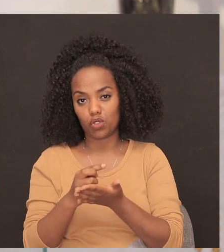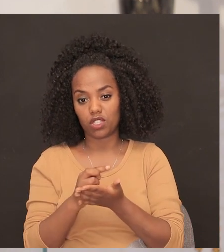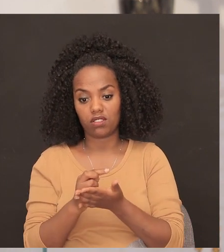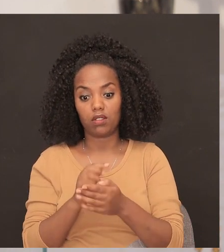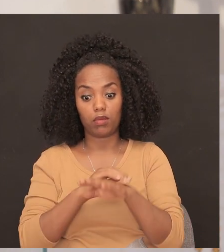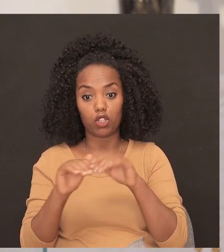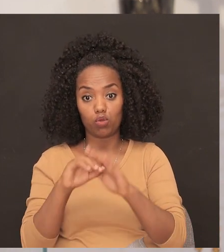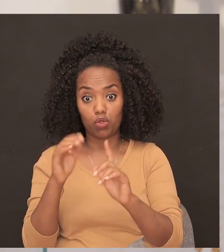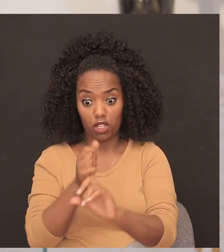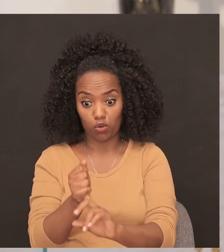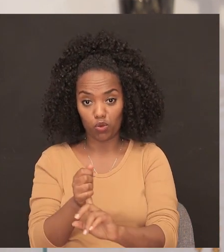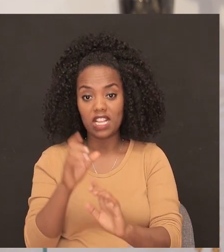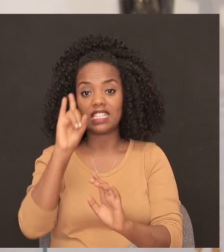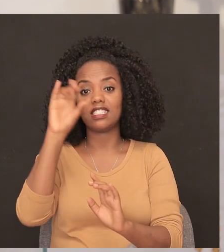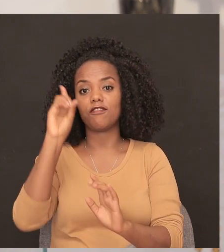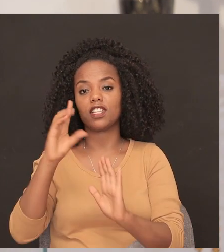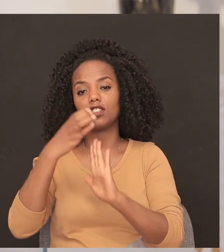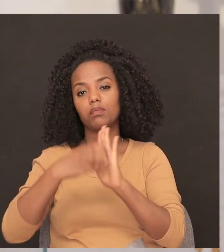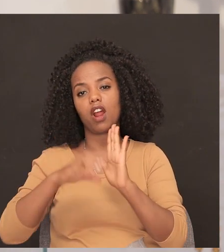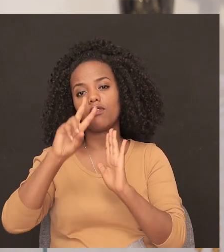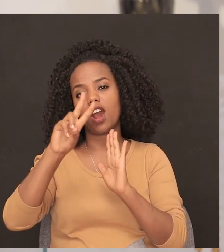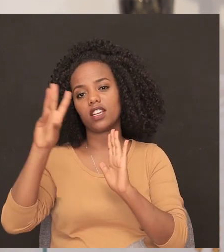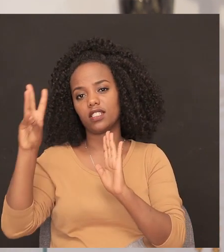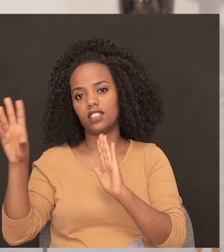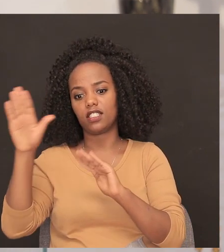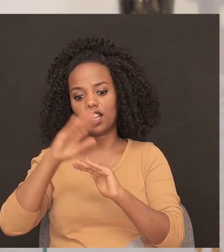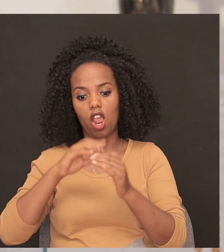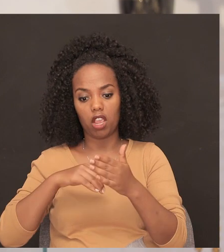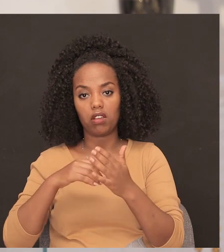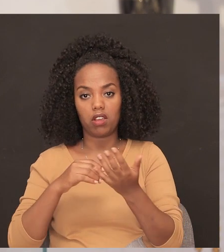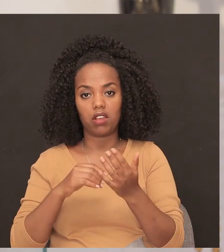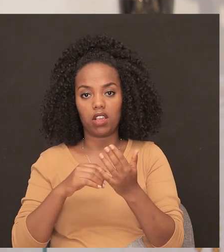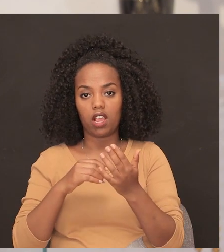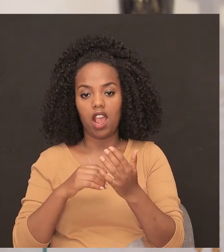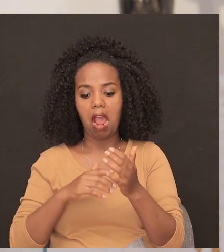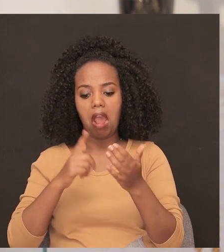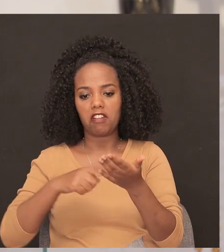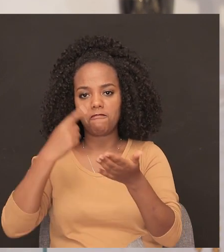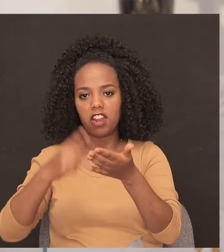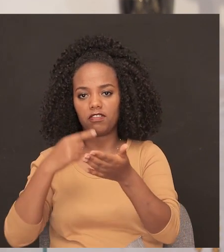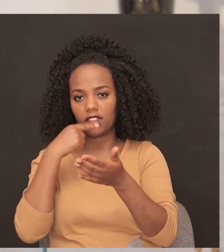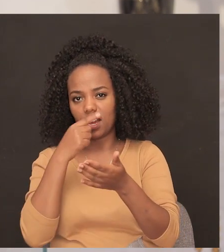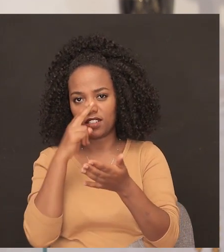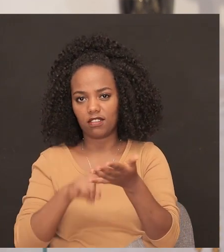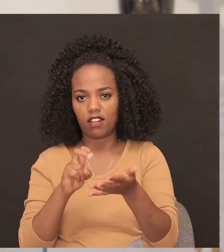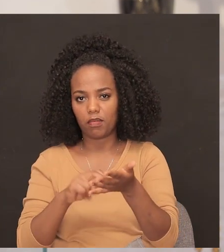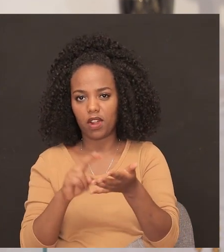በእጃችን ከያዝን ዘፍጥረት ምዕራፍ 26ን እናውጣና አለፍ አለፍ እያልን